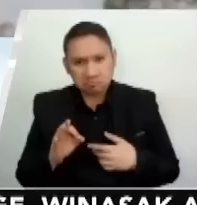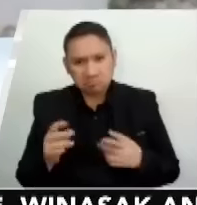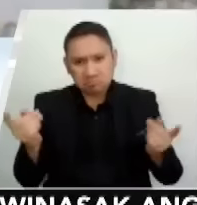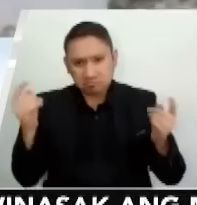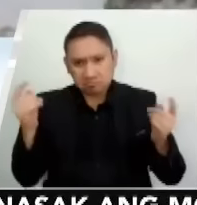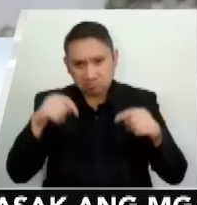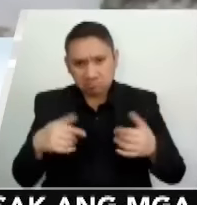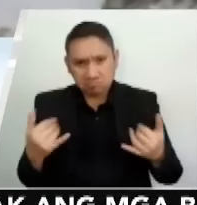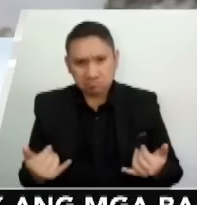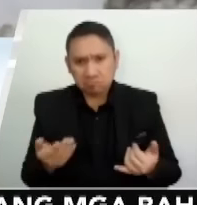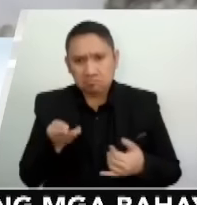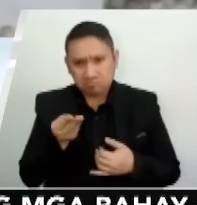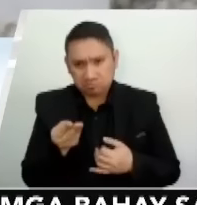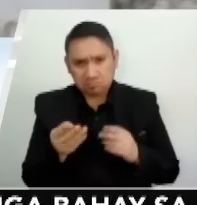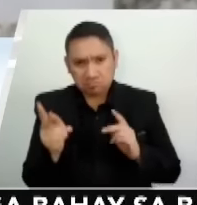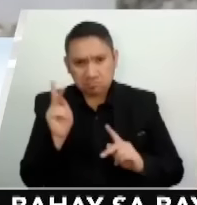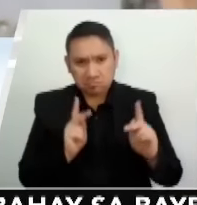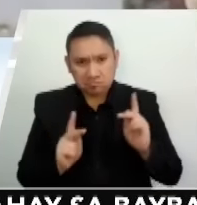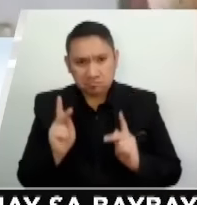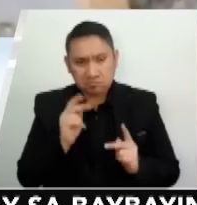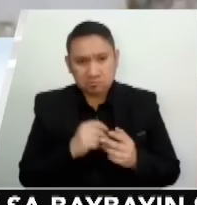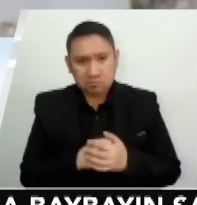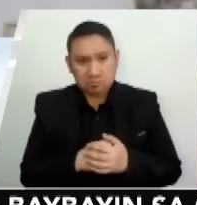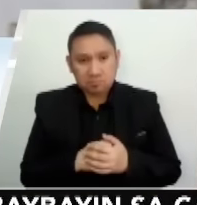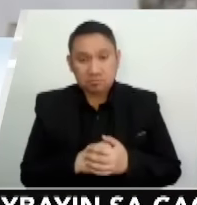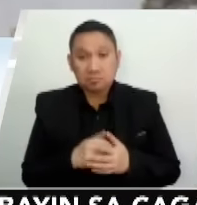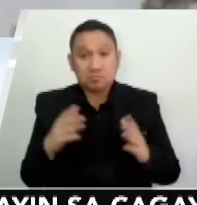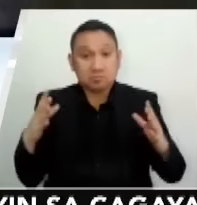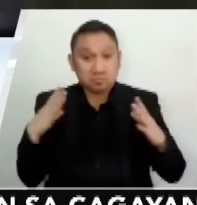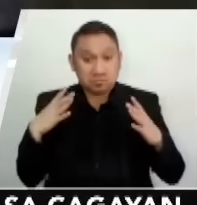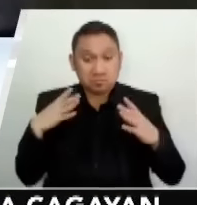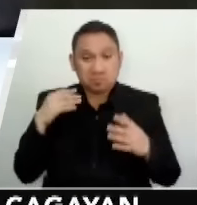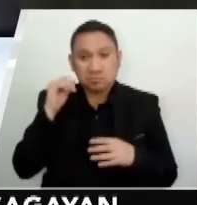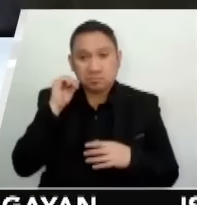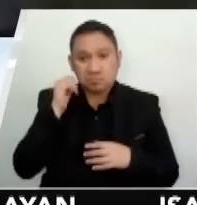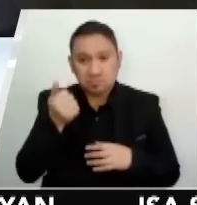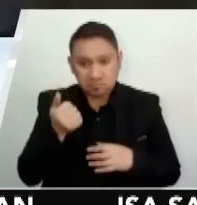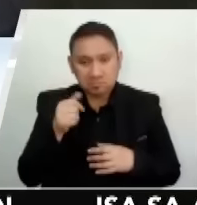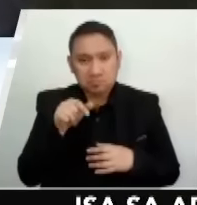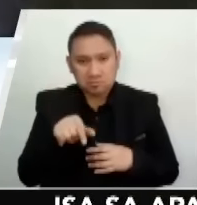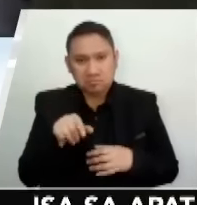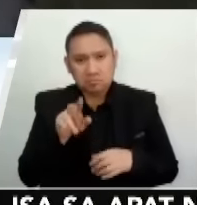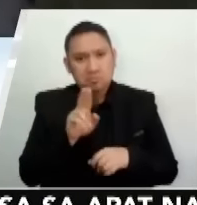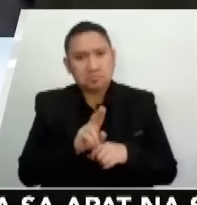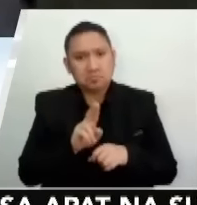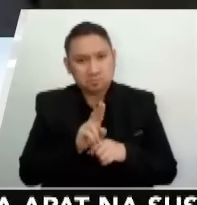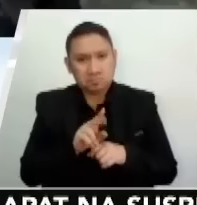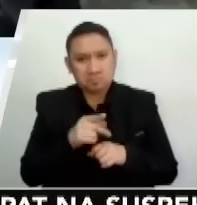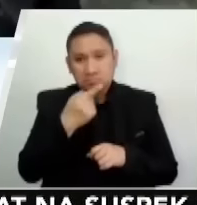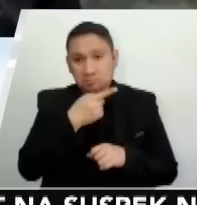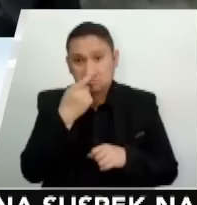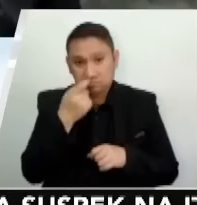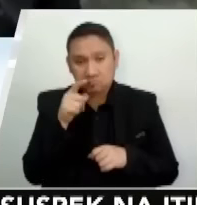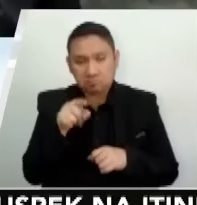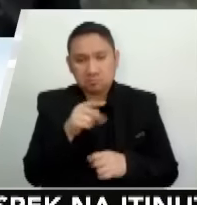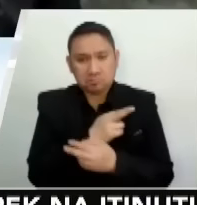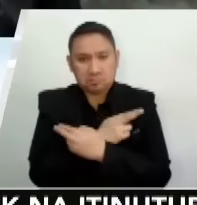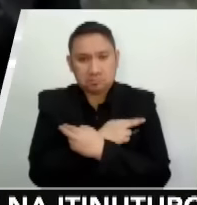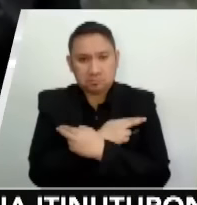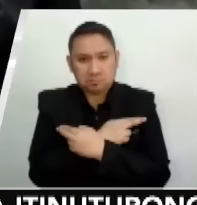tao. Ang holiday bukas, sasamantalahin naman daw nila para sila'y makapagpahinga. Ayaw ko po